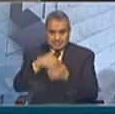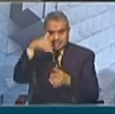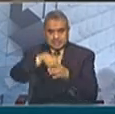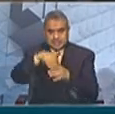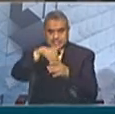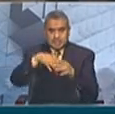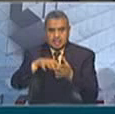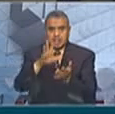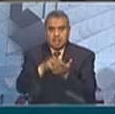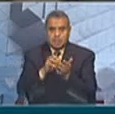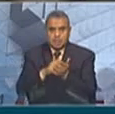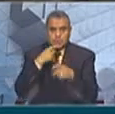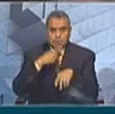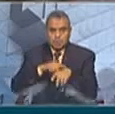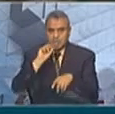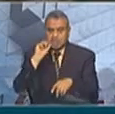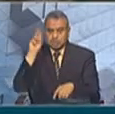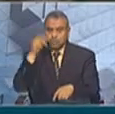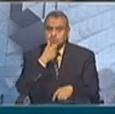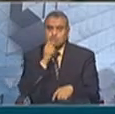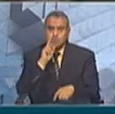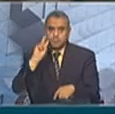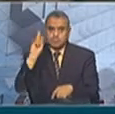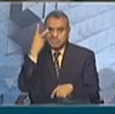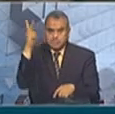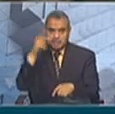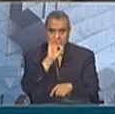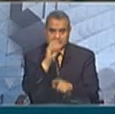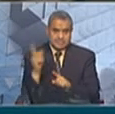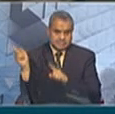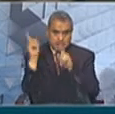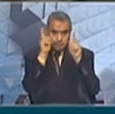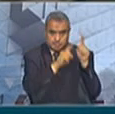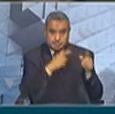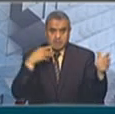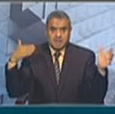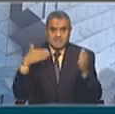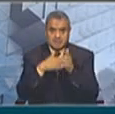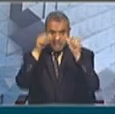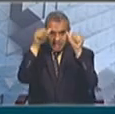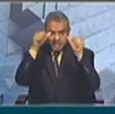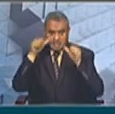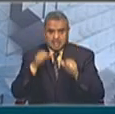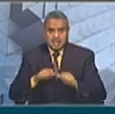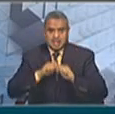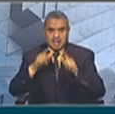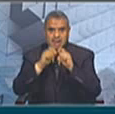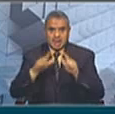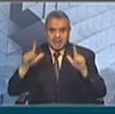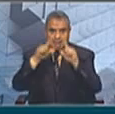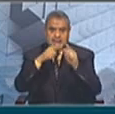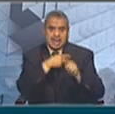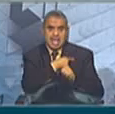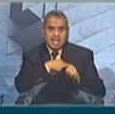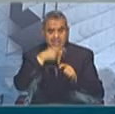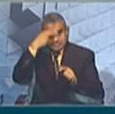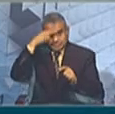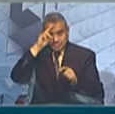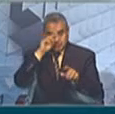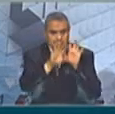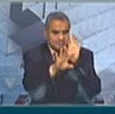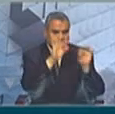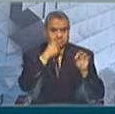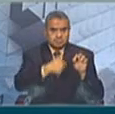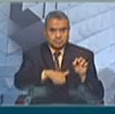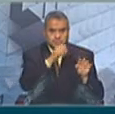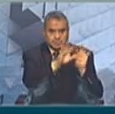أعمالها منذ 17 من الشهر الجاري، ومن المقرر أن تعلن الهيئة الوطنية للانتخابات الأسماء النهائية